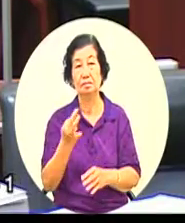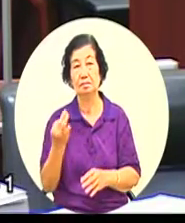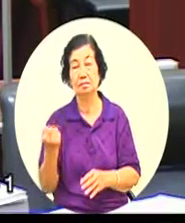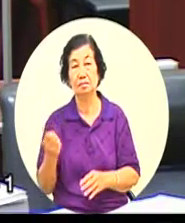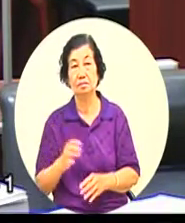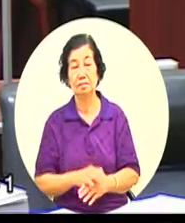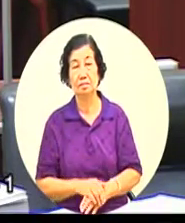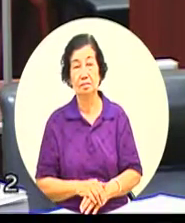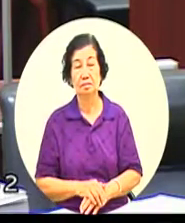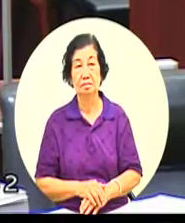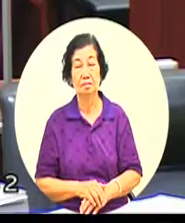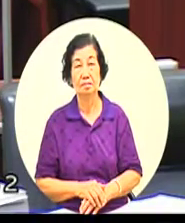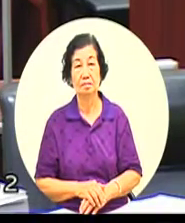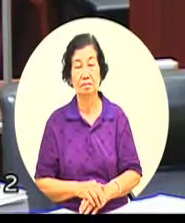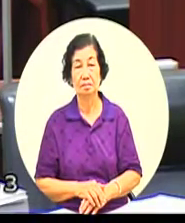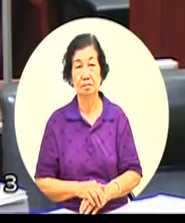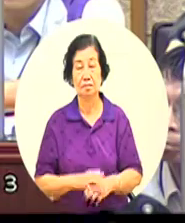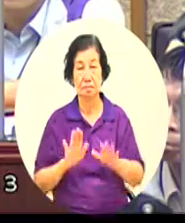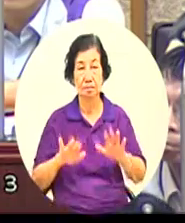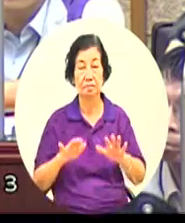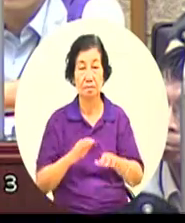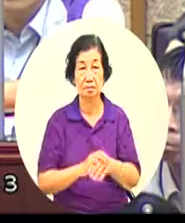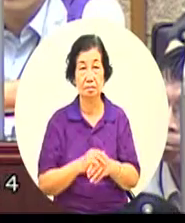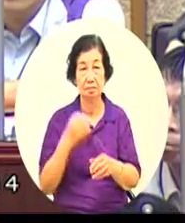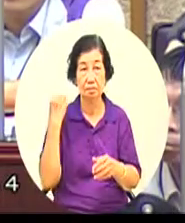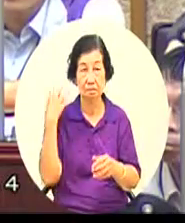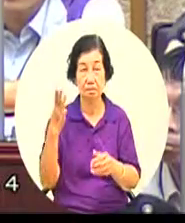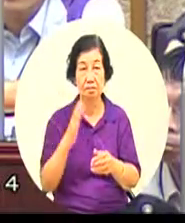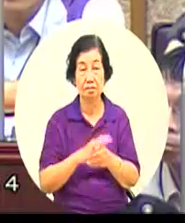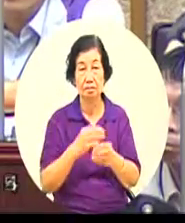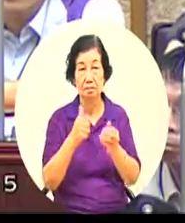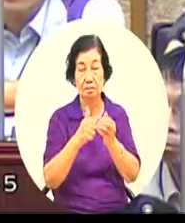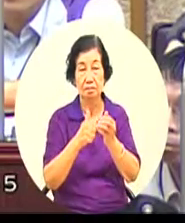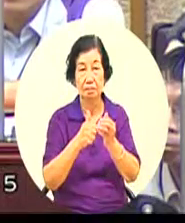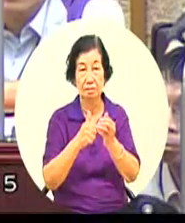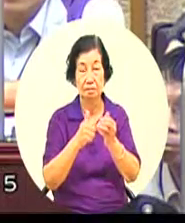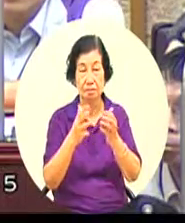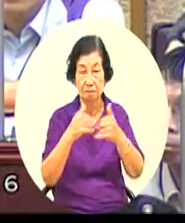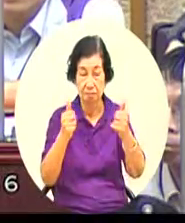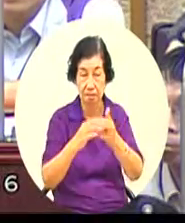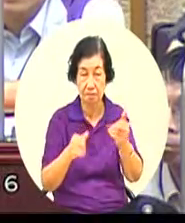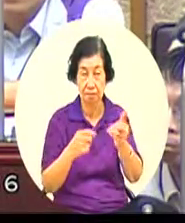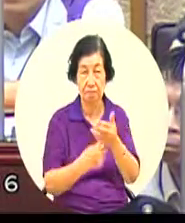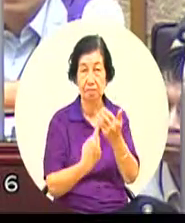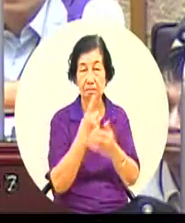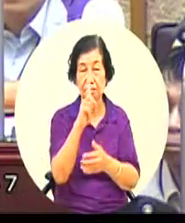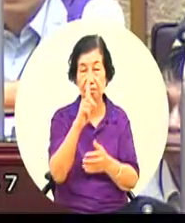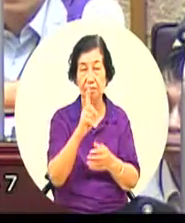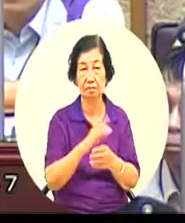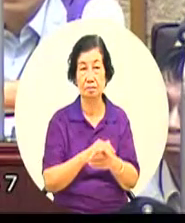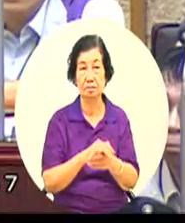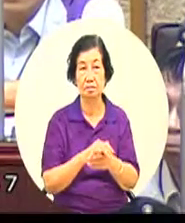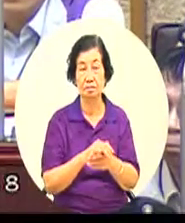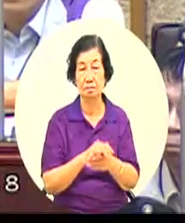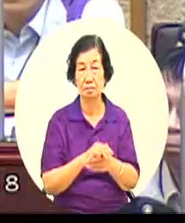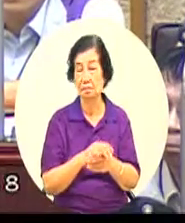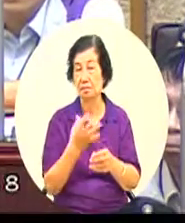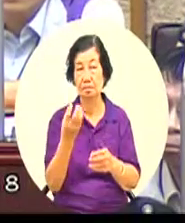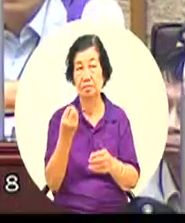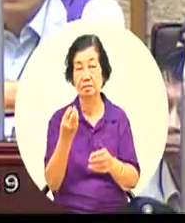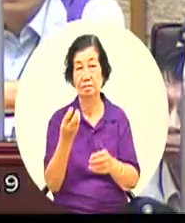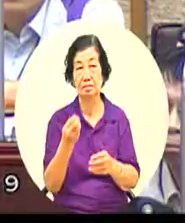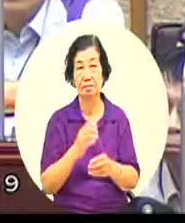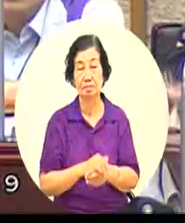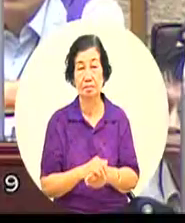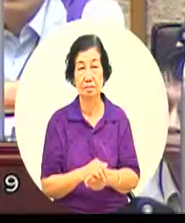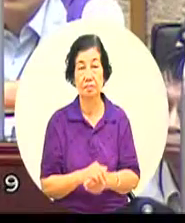谢谢主席，谢谢林议员哦。现在目前新生只有一位的，我们105学年度是没有。 两位？应该